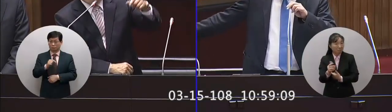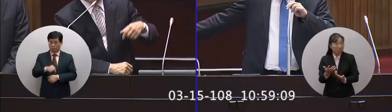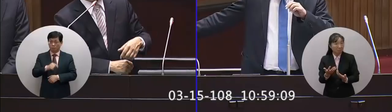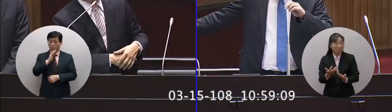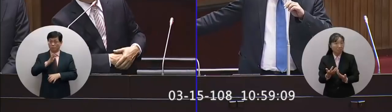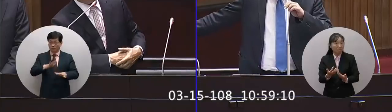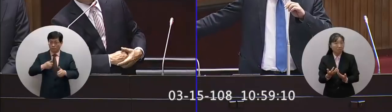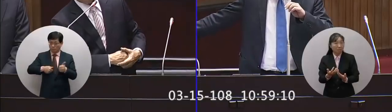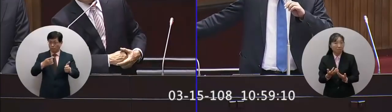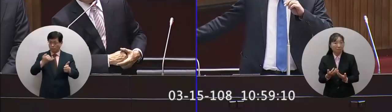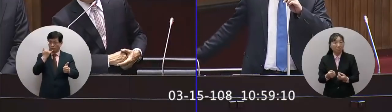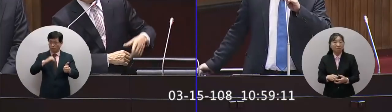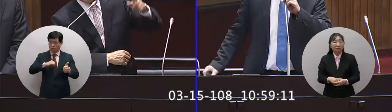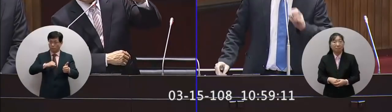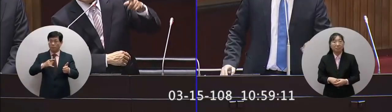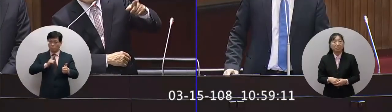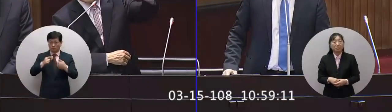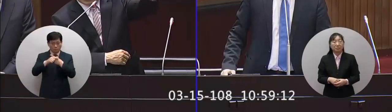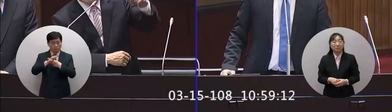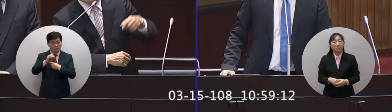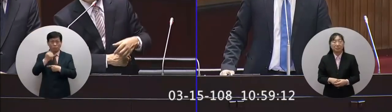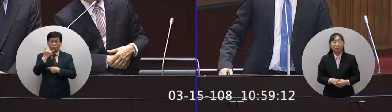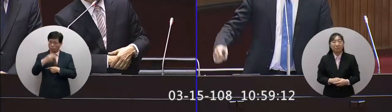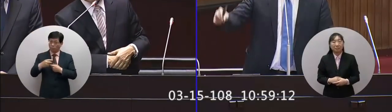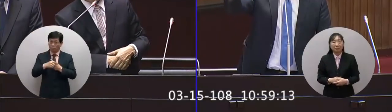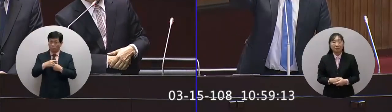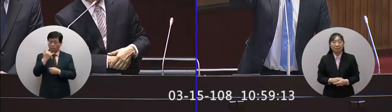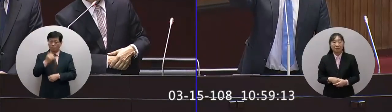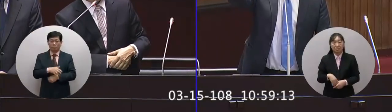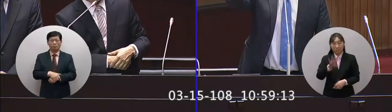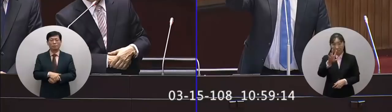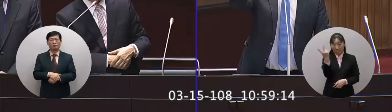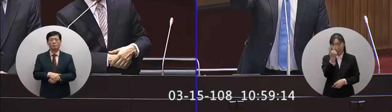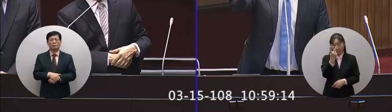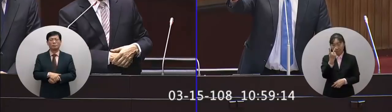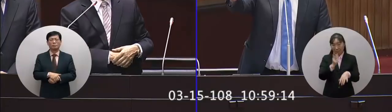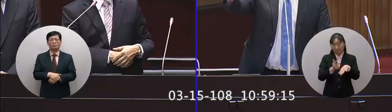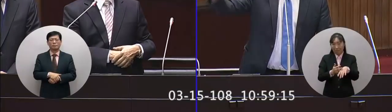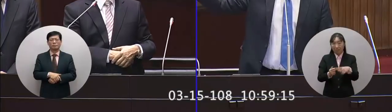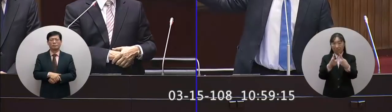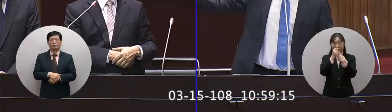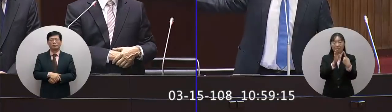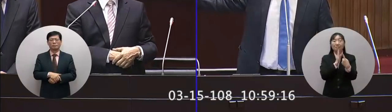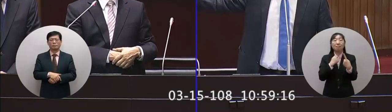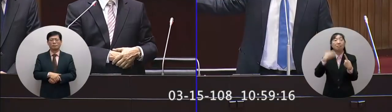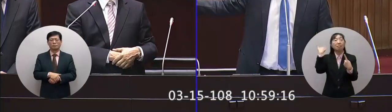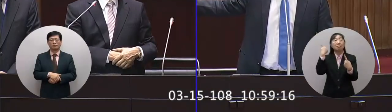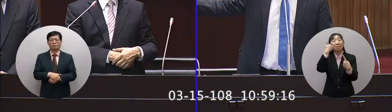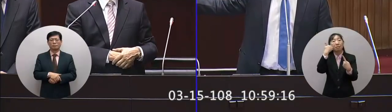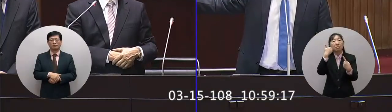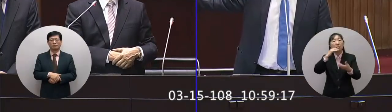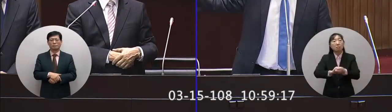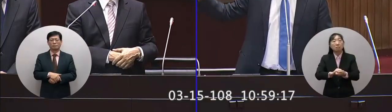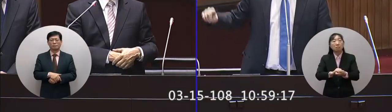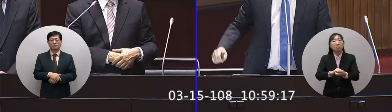个现在还能不能再查？ 来， 你有没有研究一下这个？ 两条途径嘛，第一个，当初是谁做的决